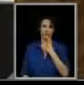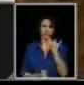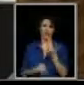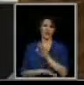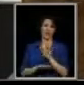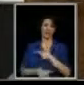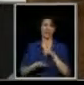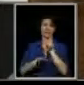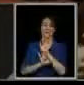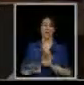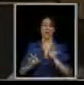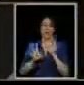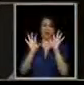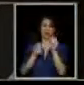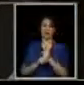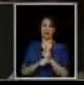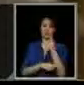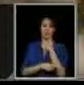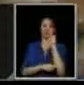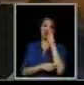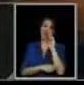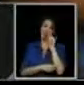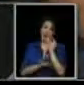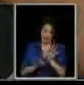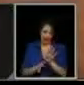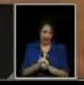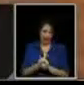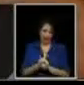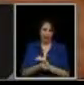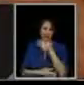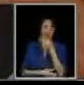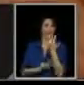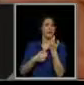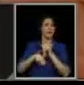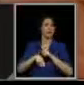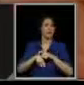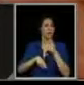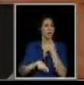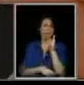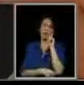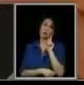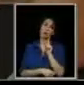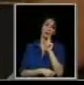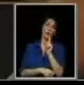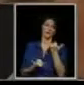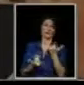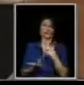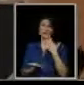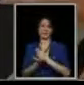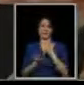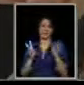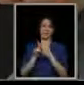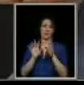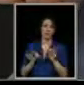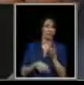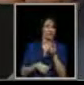אני יכול לבוא איתך? תנסה מחר, בסדר? באיזה שעה? אין לי מושג, באמצע פגישה פשוט. חיים ומוות?